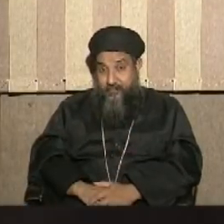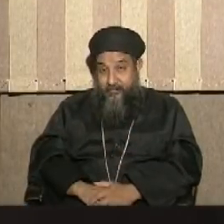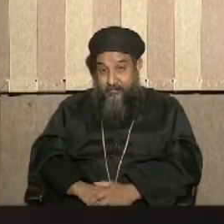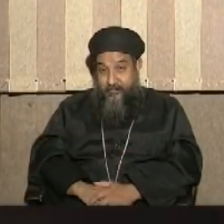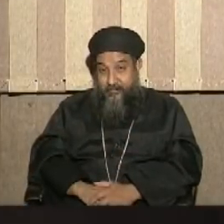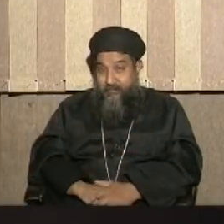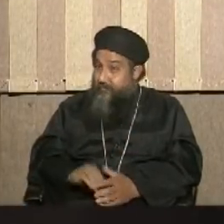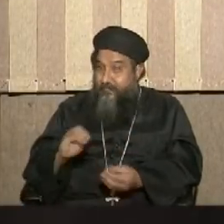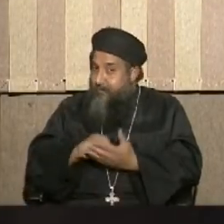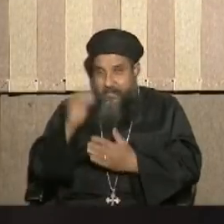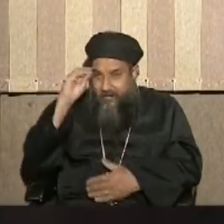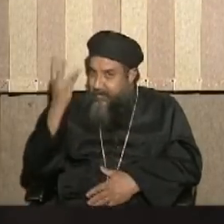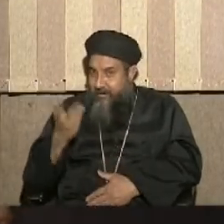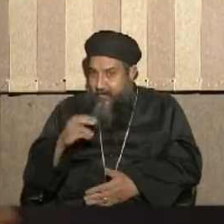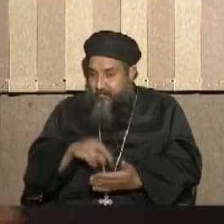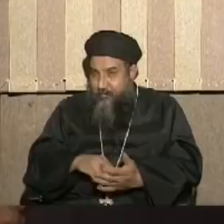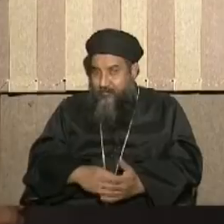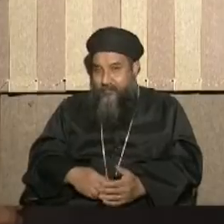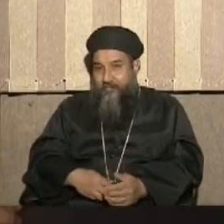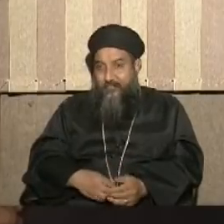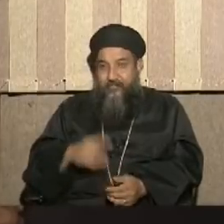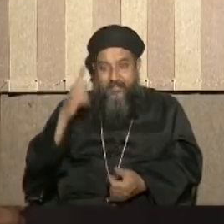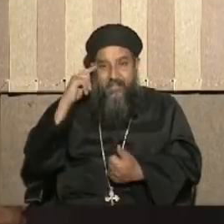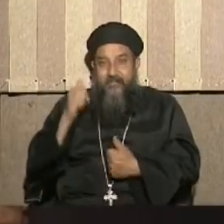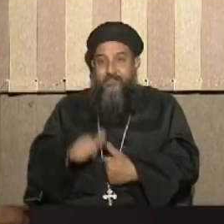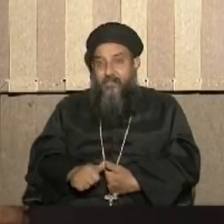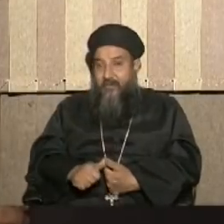ايه بقى ايه اللي حصل؟ لا